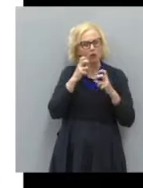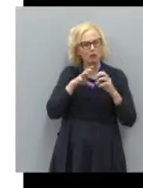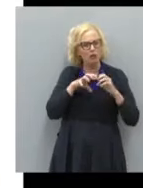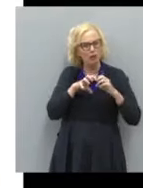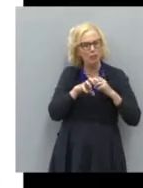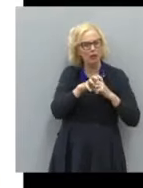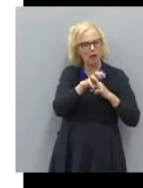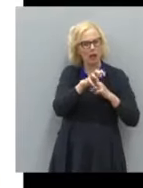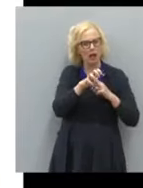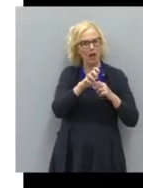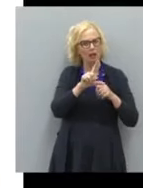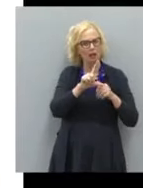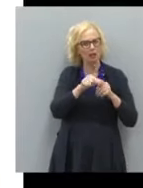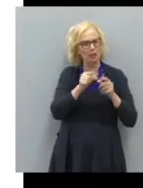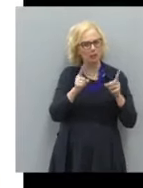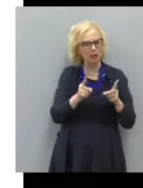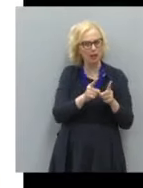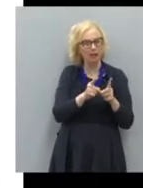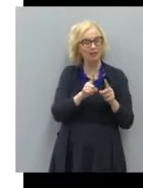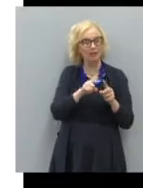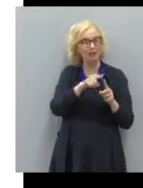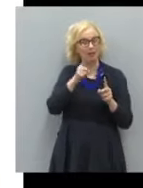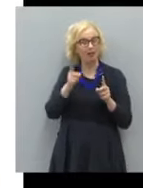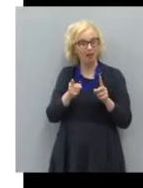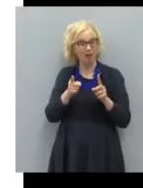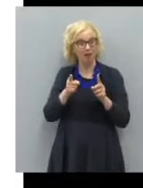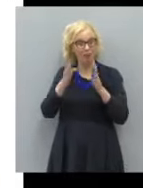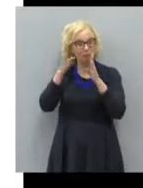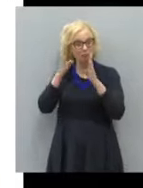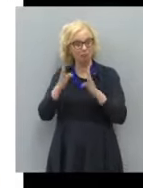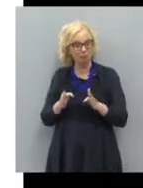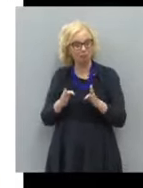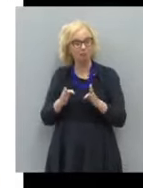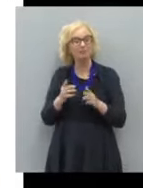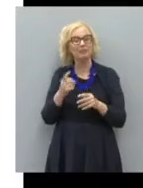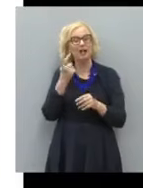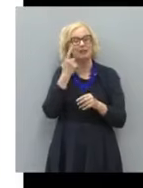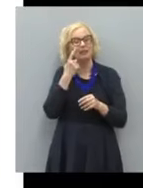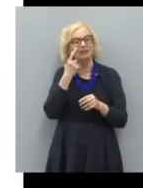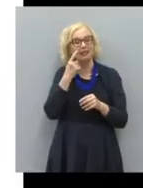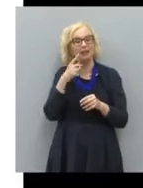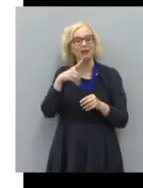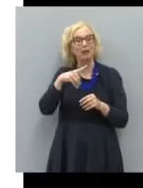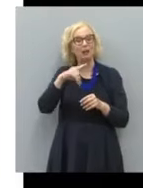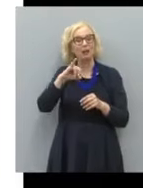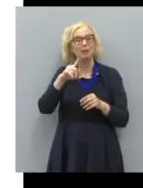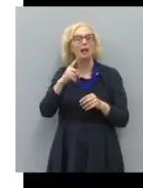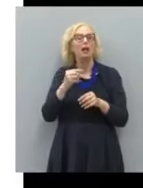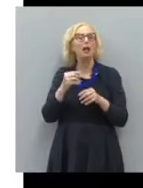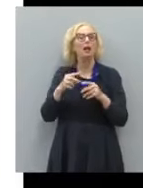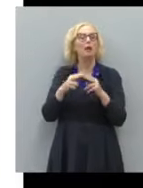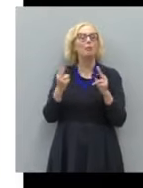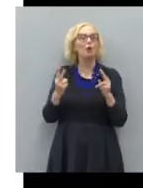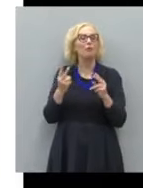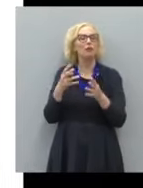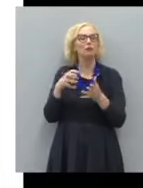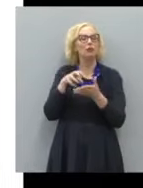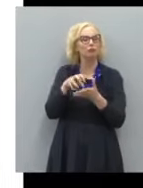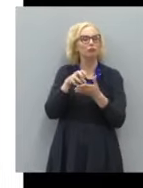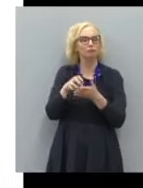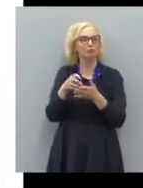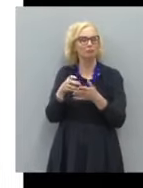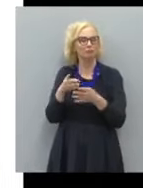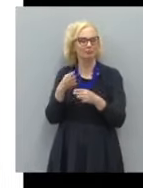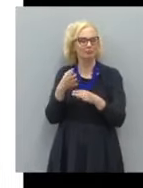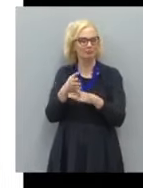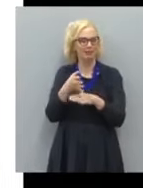rapidi possibili se vedete la seconda colonna da sinistra evidenzia il pil con le misure provinciali ecco che la